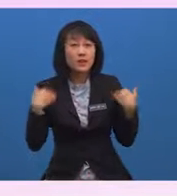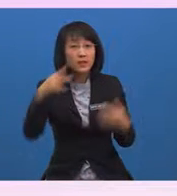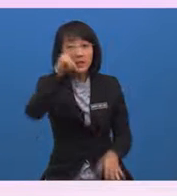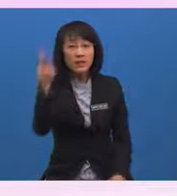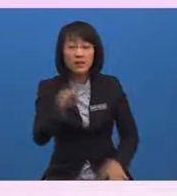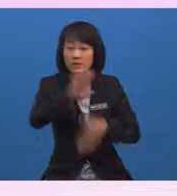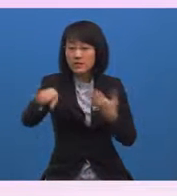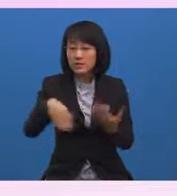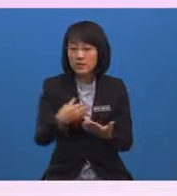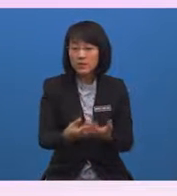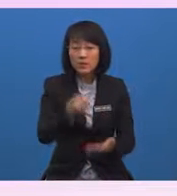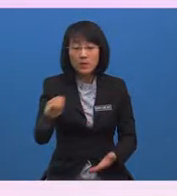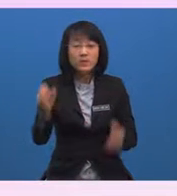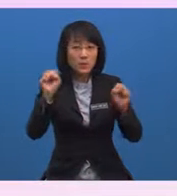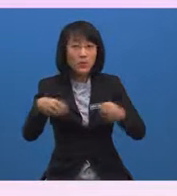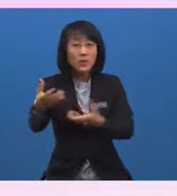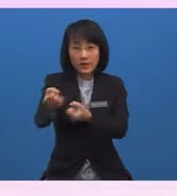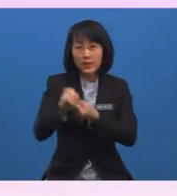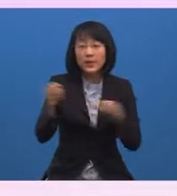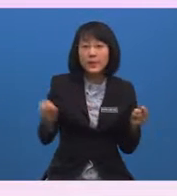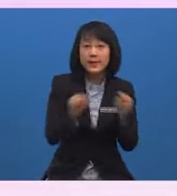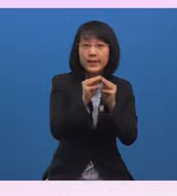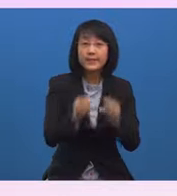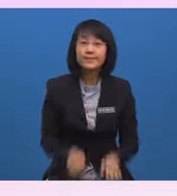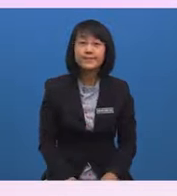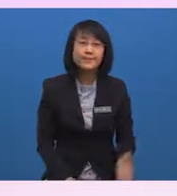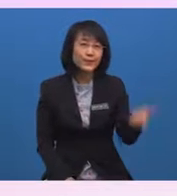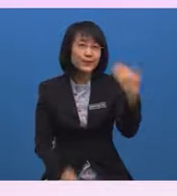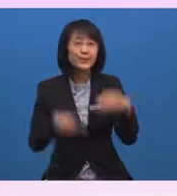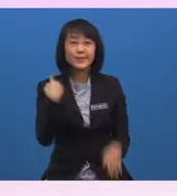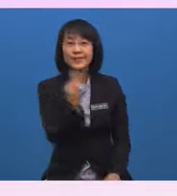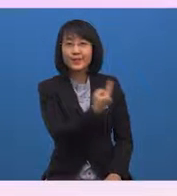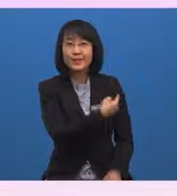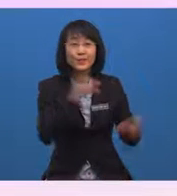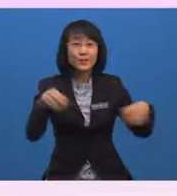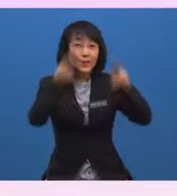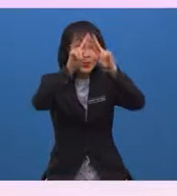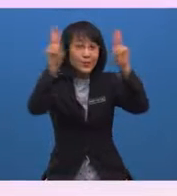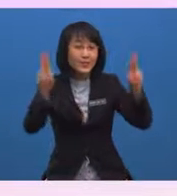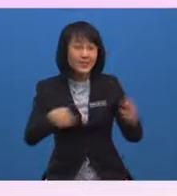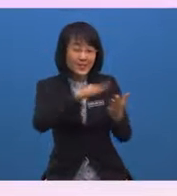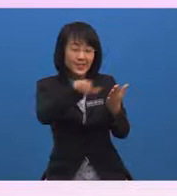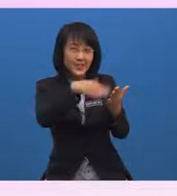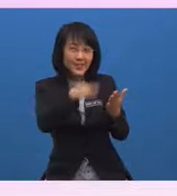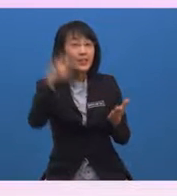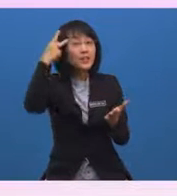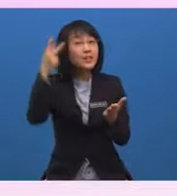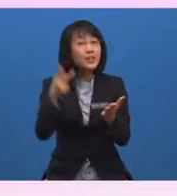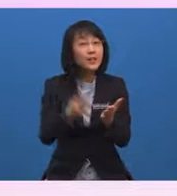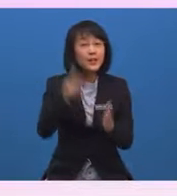tarik magnet? Jom kita buat uji kaji mengenal pasti